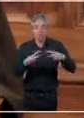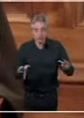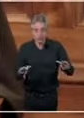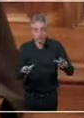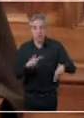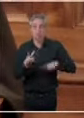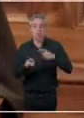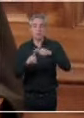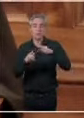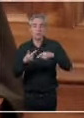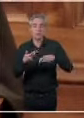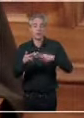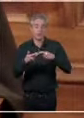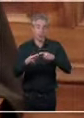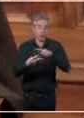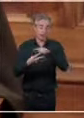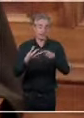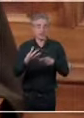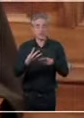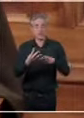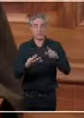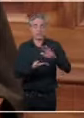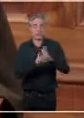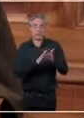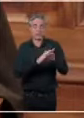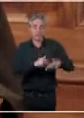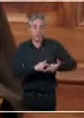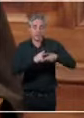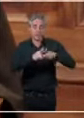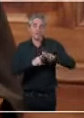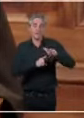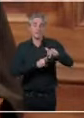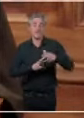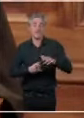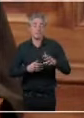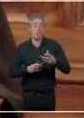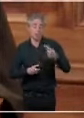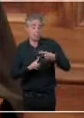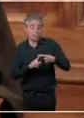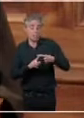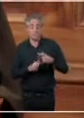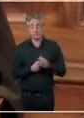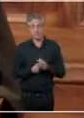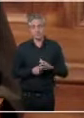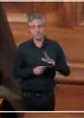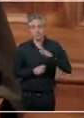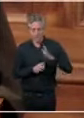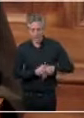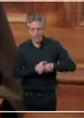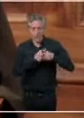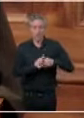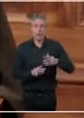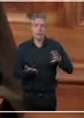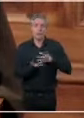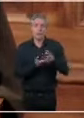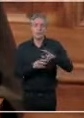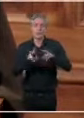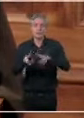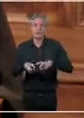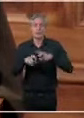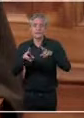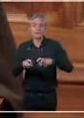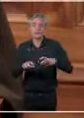de quartier, Habité Bacalan et GP Intensité. Et nous soutenons également un projet d'agriculture